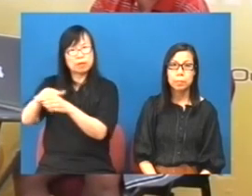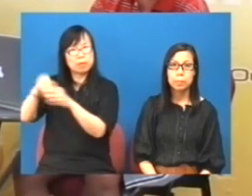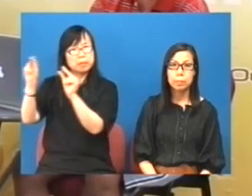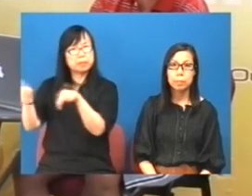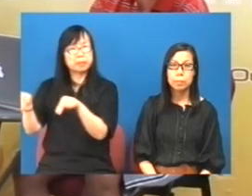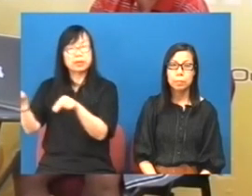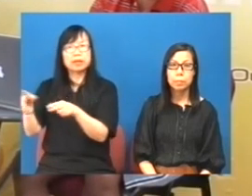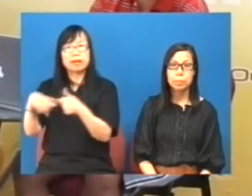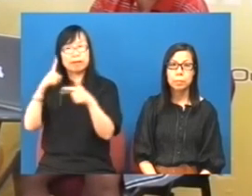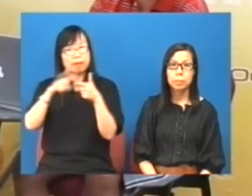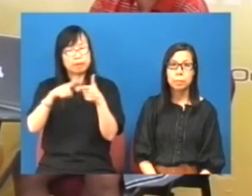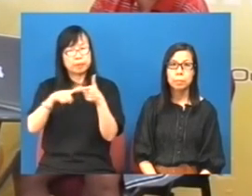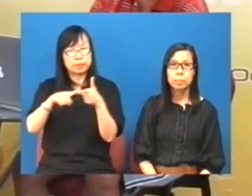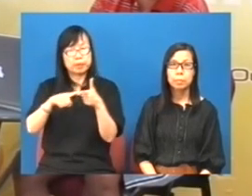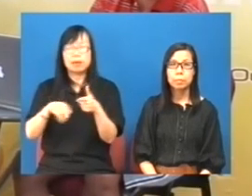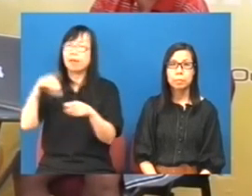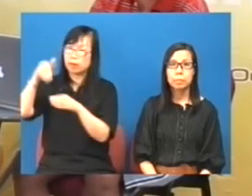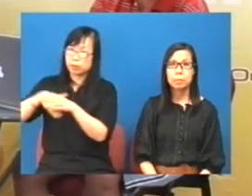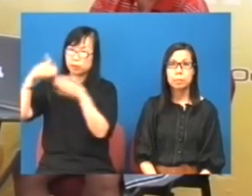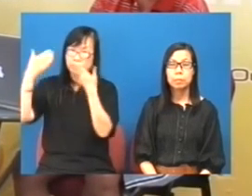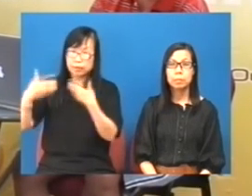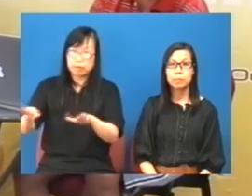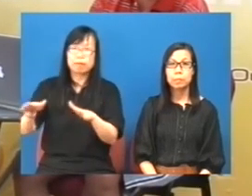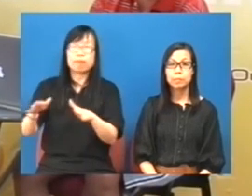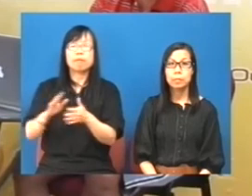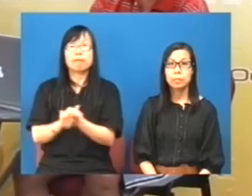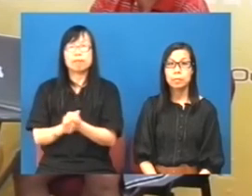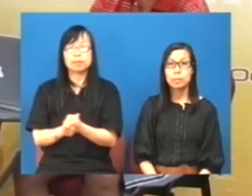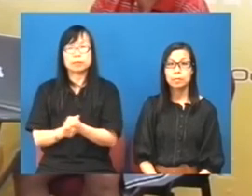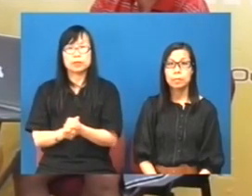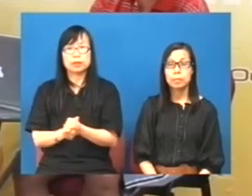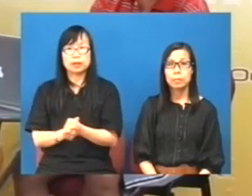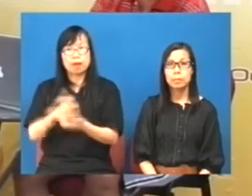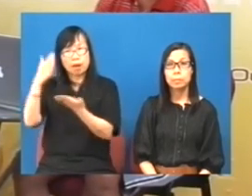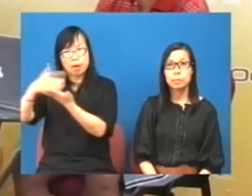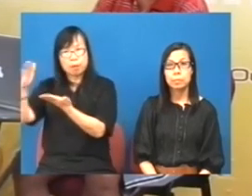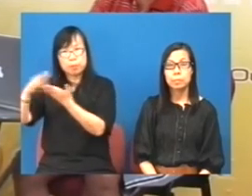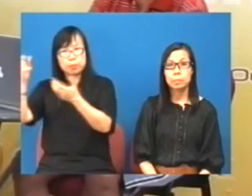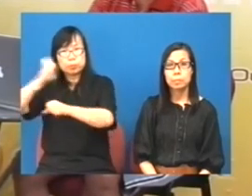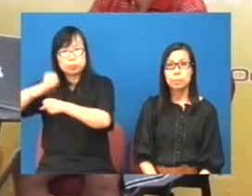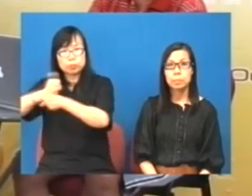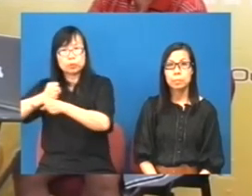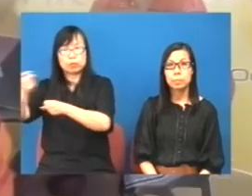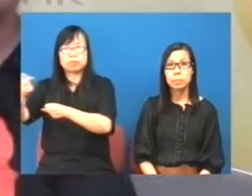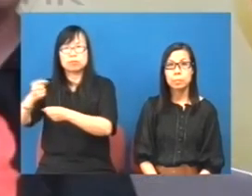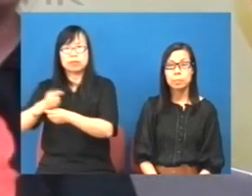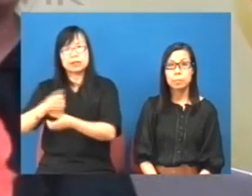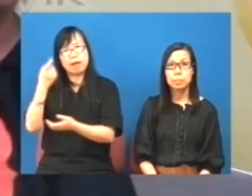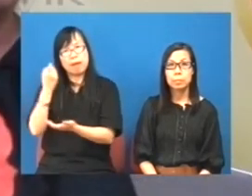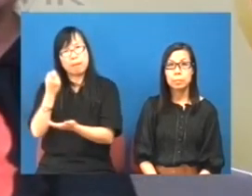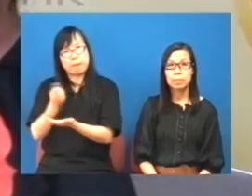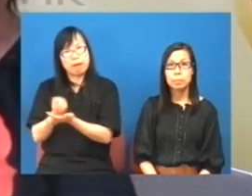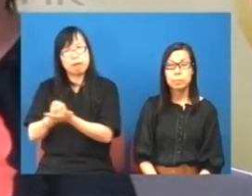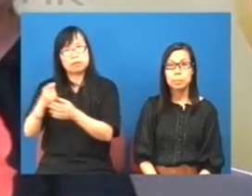第二個就是投標之後大量用外判工或者甚至外食用工你怎樣搞呢